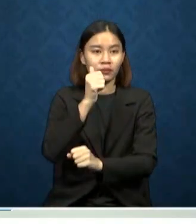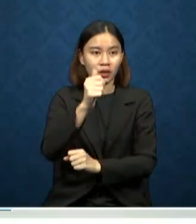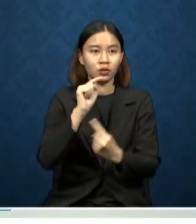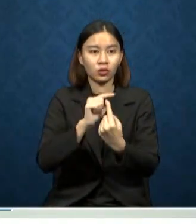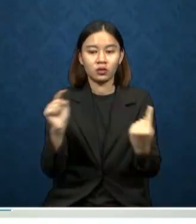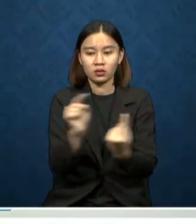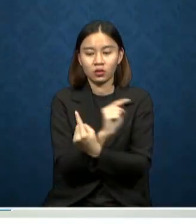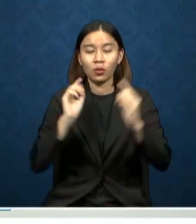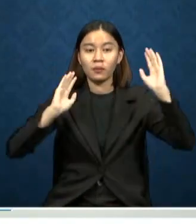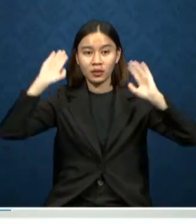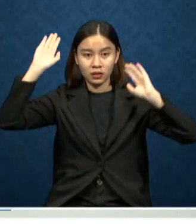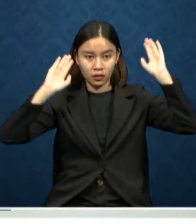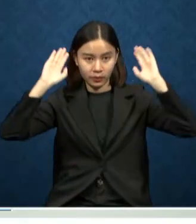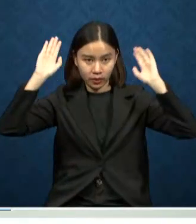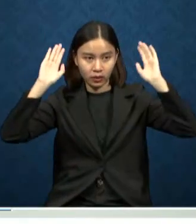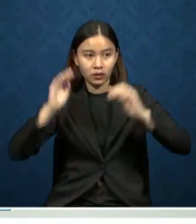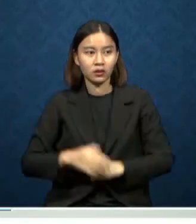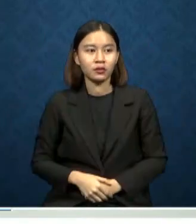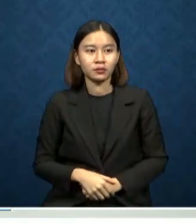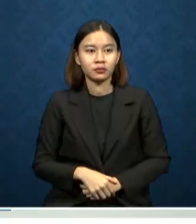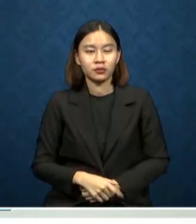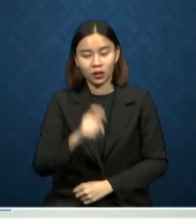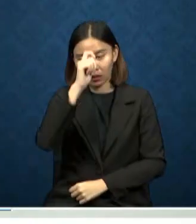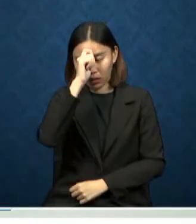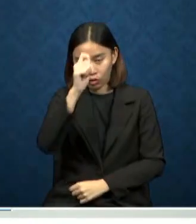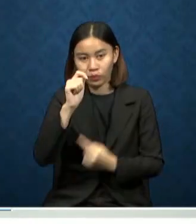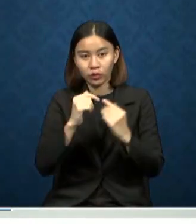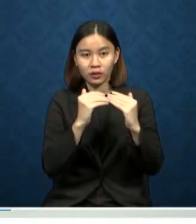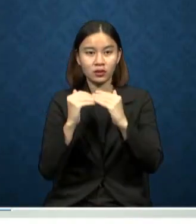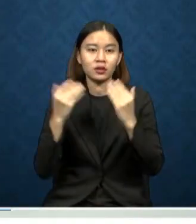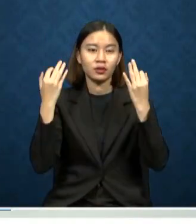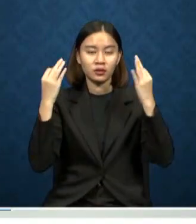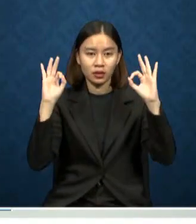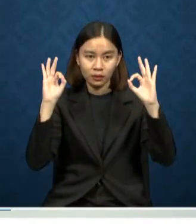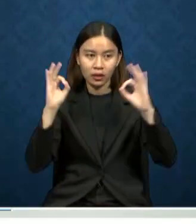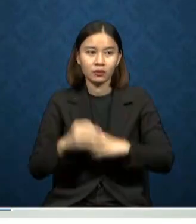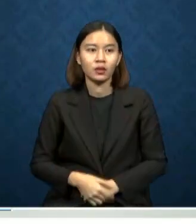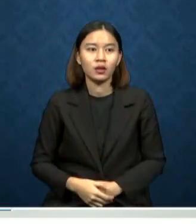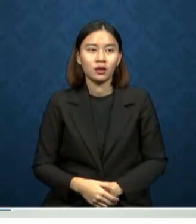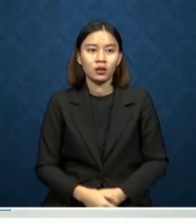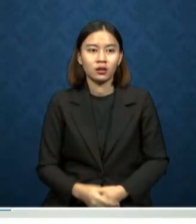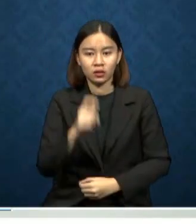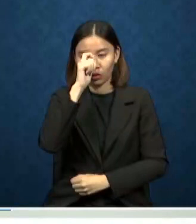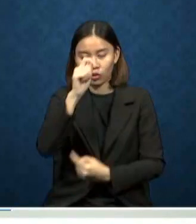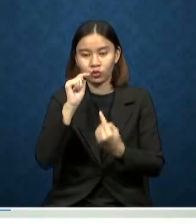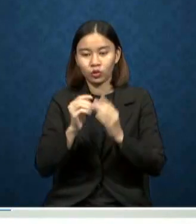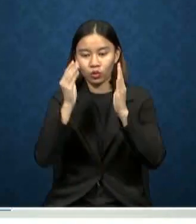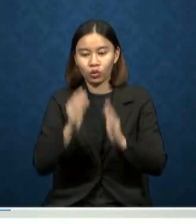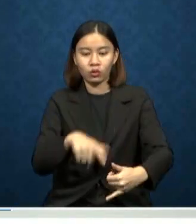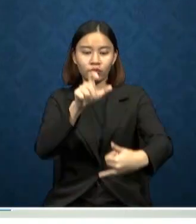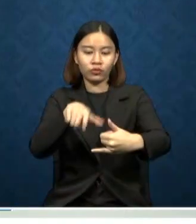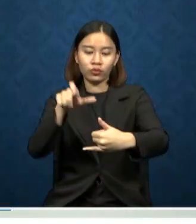ในสังคมประชาธิปไตยเราเคารพในสิทธิเสรีภาพและเคารพในความเป็นมนุษย์ของ